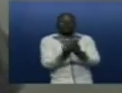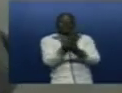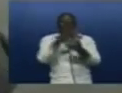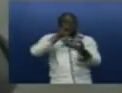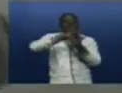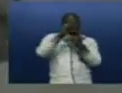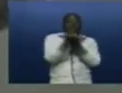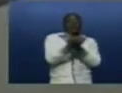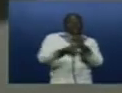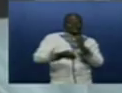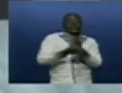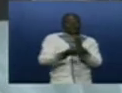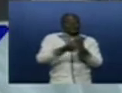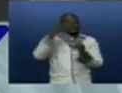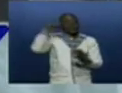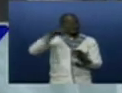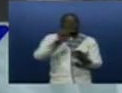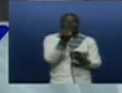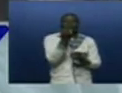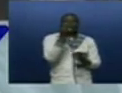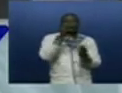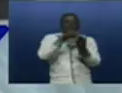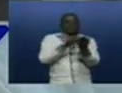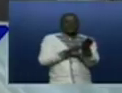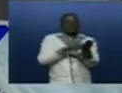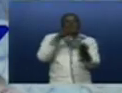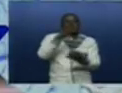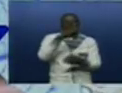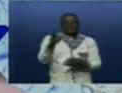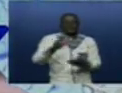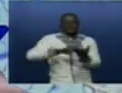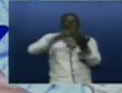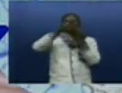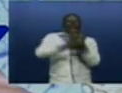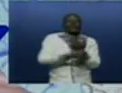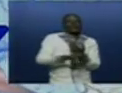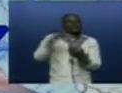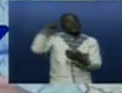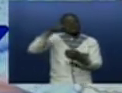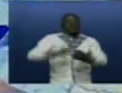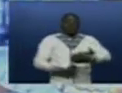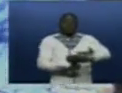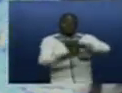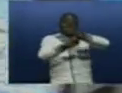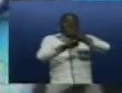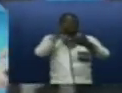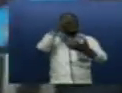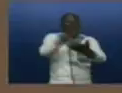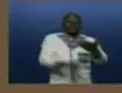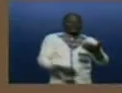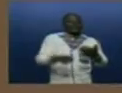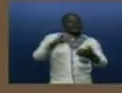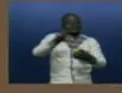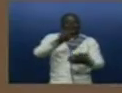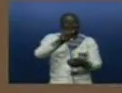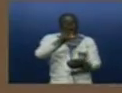D'un coût total d'environ 12 milliards de francs CFA, le projet de restauration, de protection et de valorisation du lac Bam est